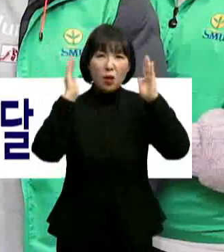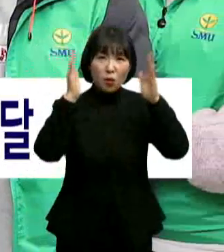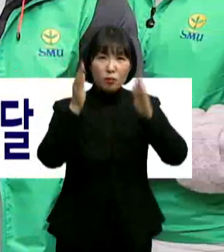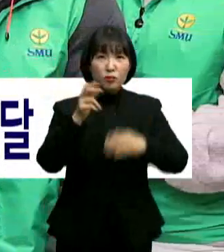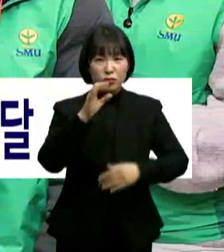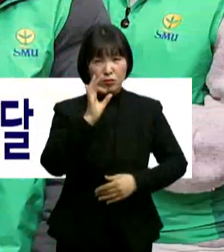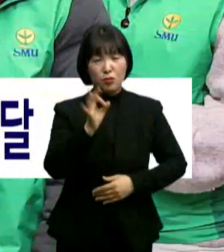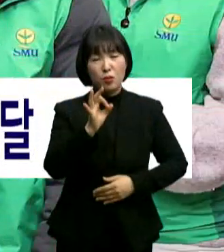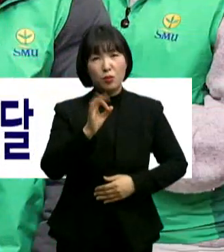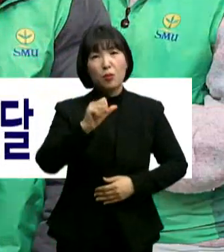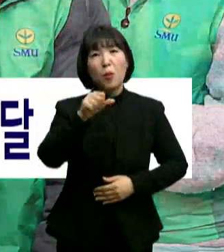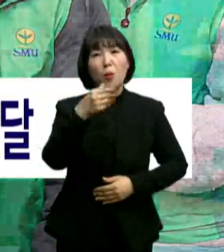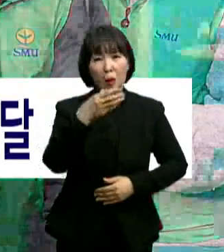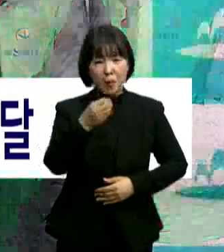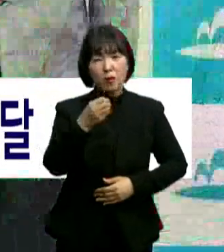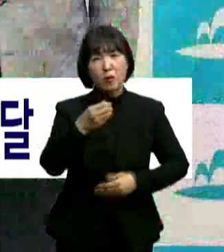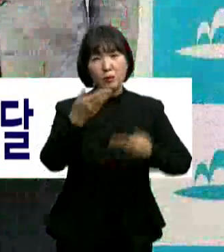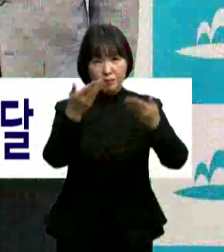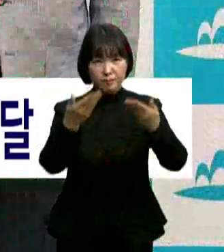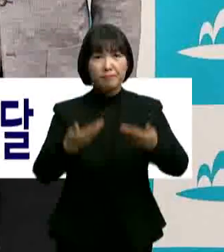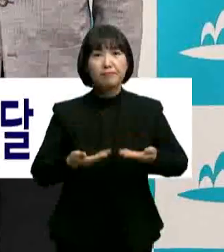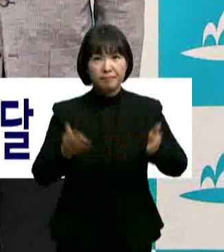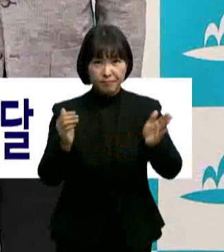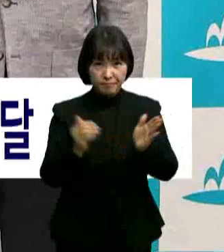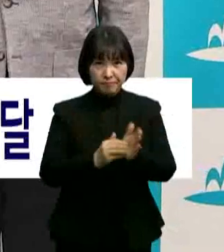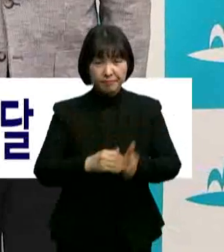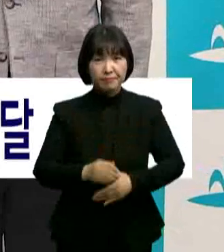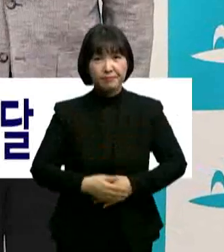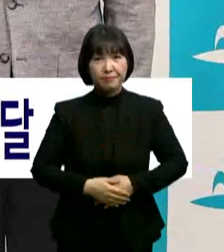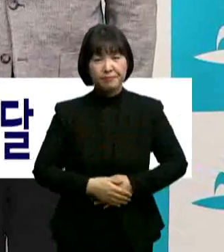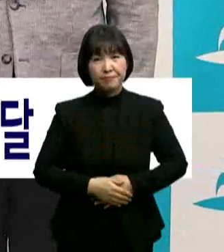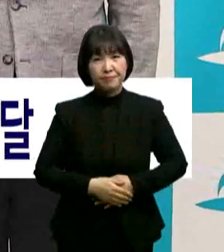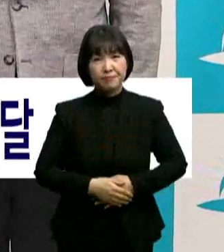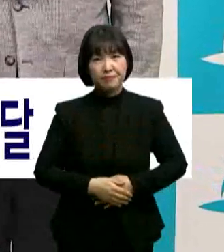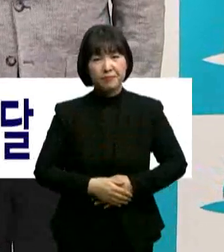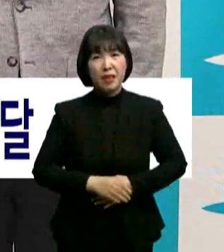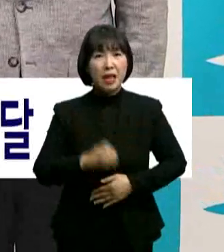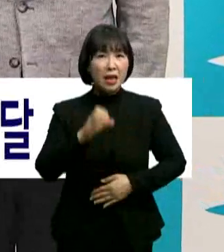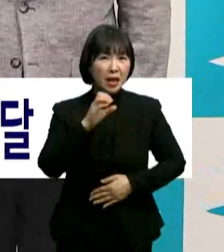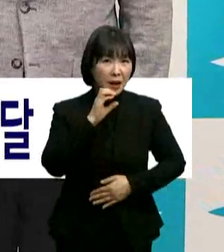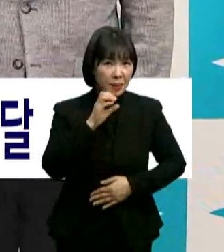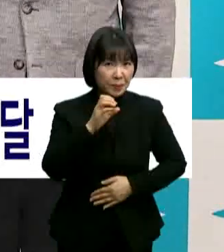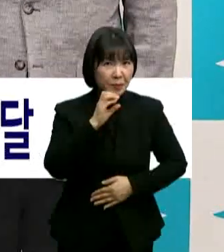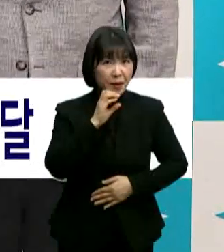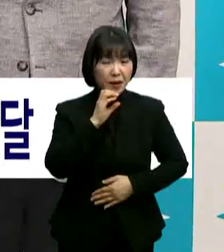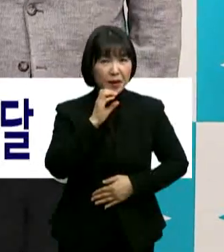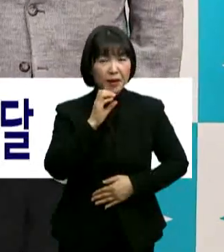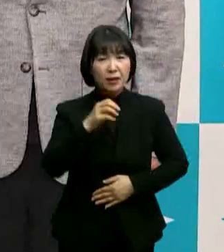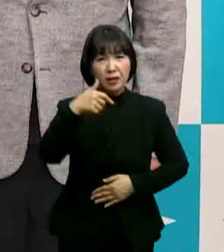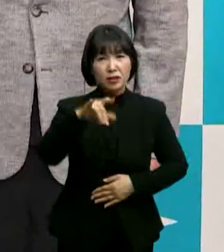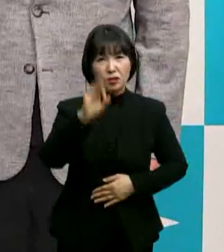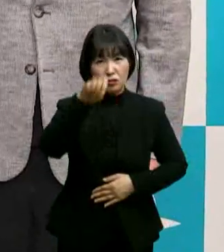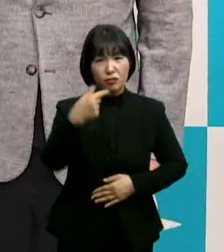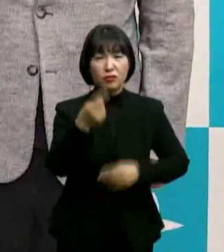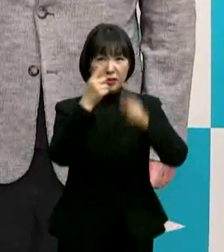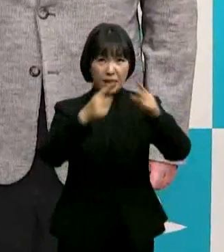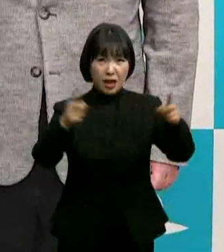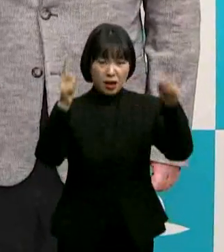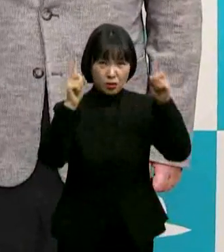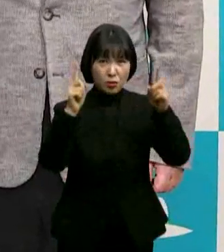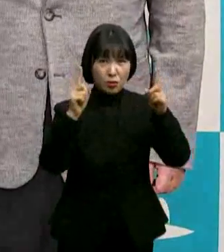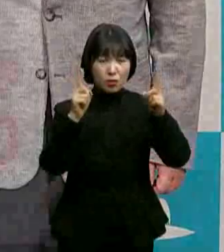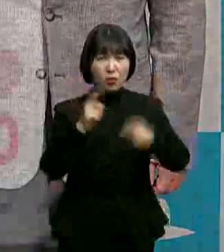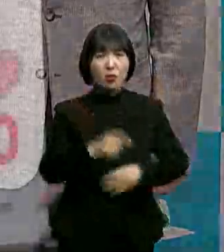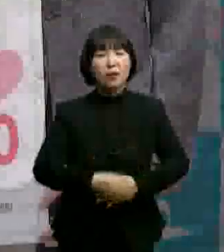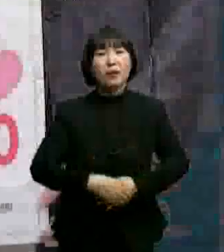전달했습니다이 장학금은 센터에서 운영 중인 시장형 사업단 카페 지요 라운 청운대점 수입금 일부를 다시